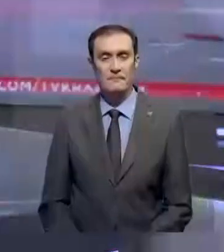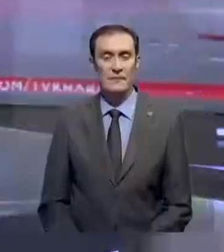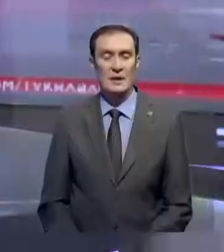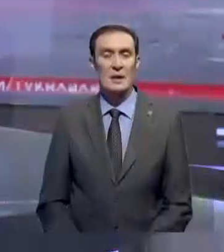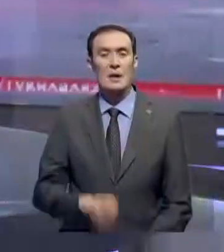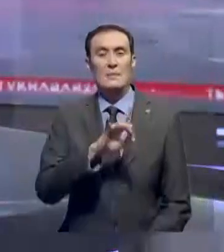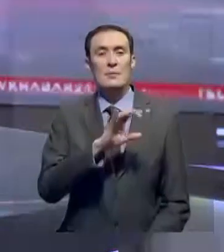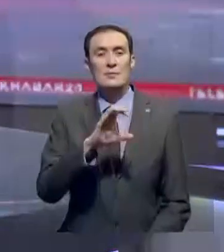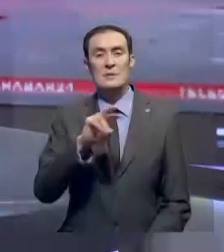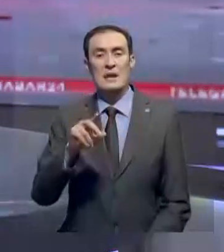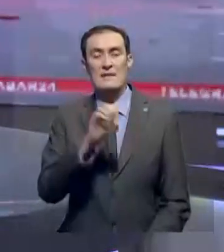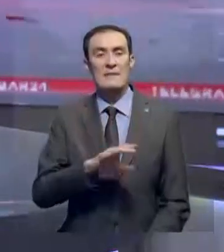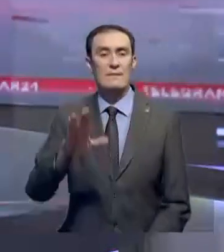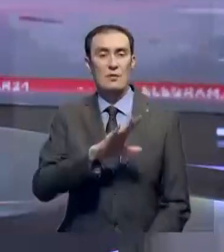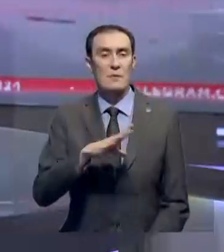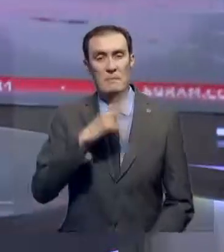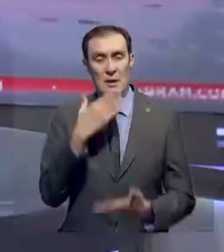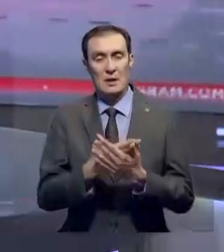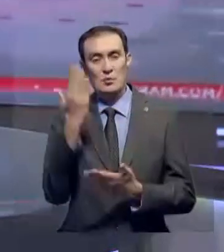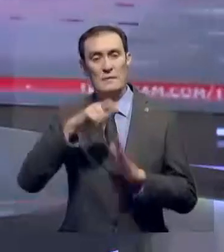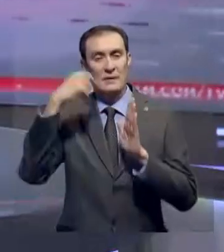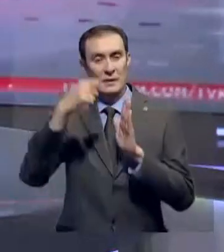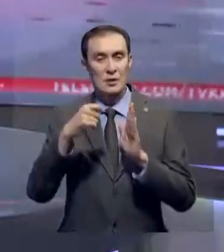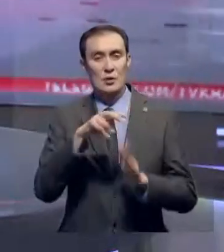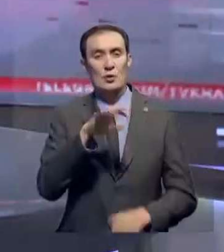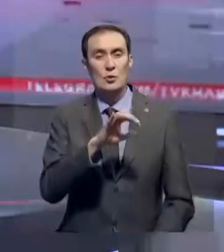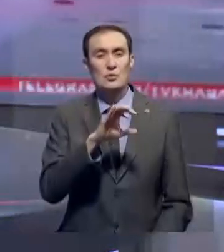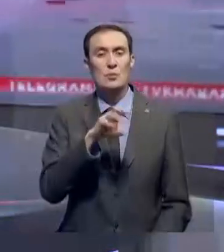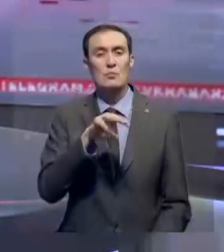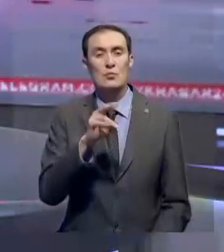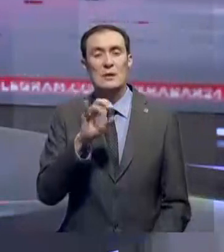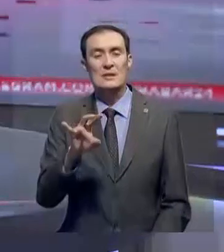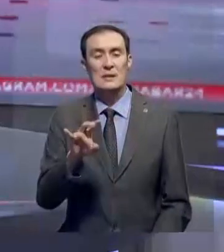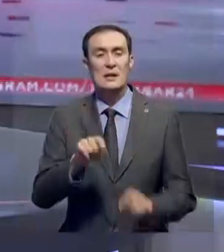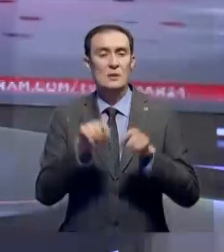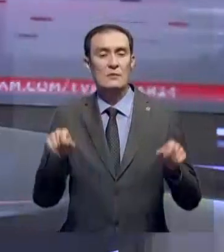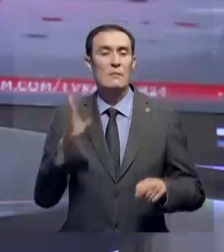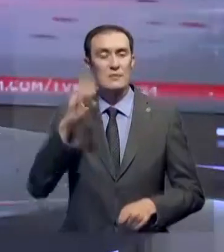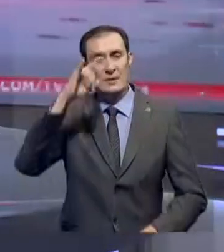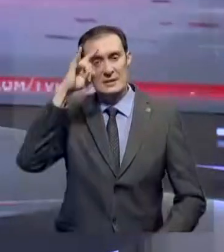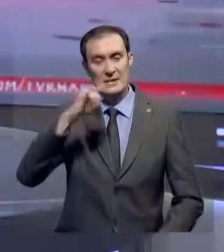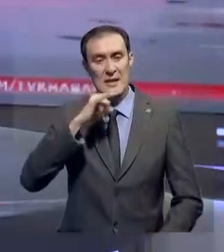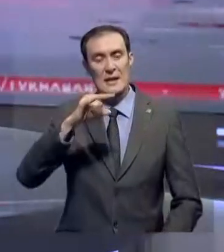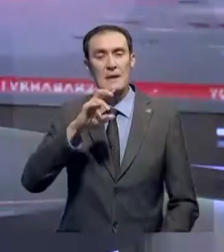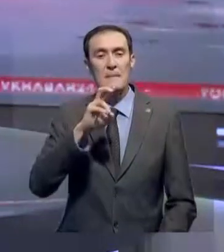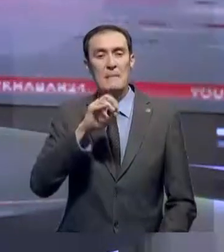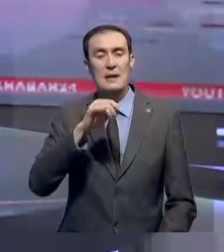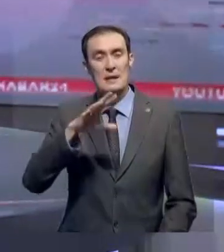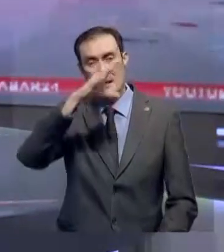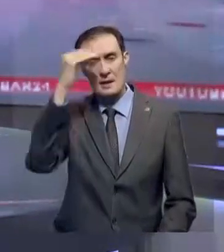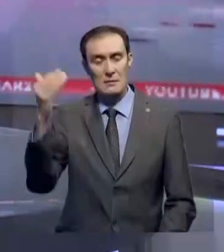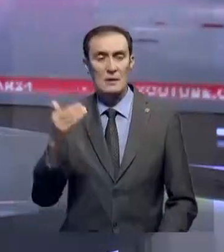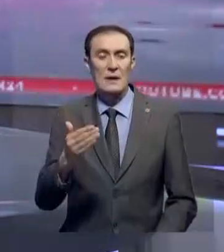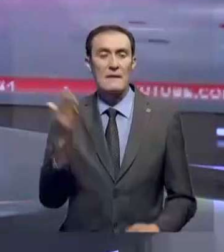В Брюсселе с аншлагом прошел показ художественной картины «Дос Мукасан», организованный посольством Казахстана в Бельгии. Фильм,